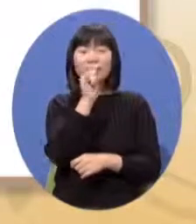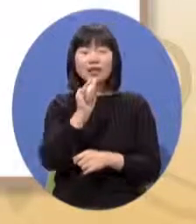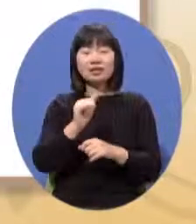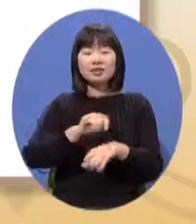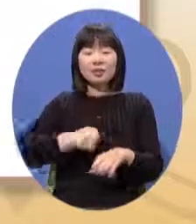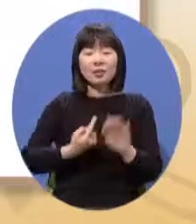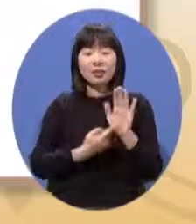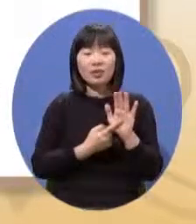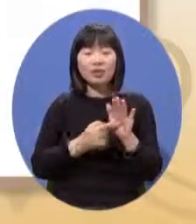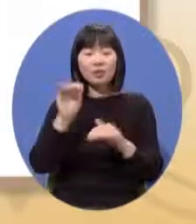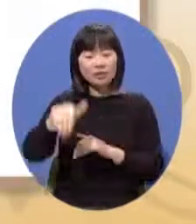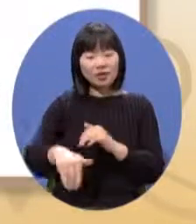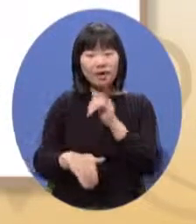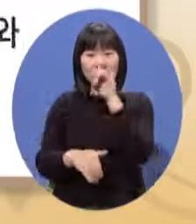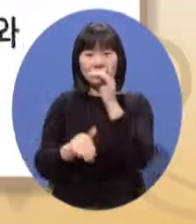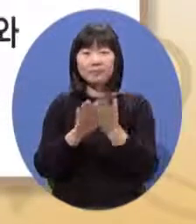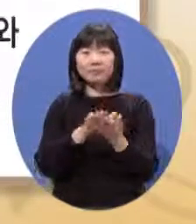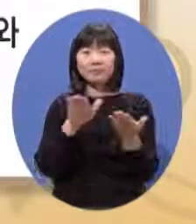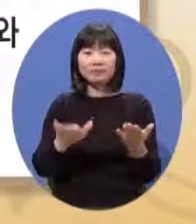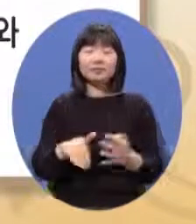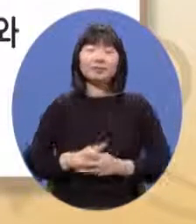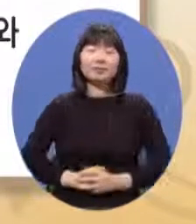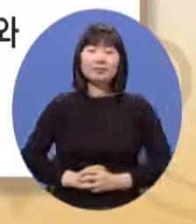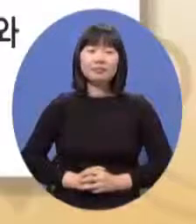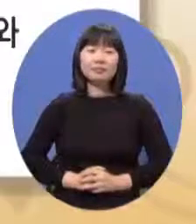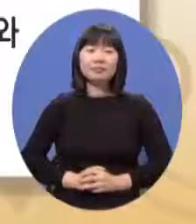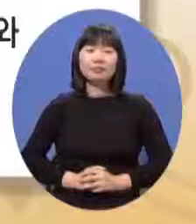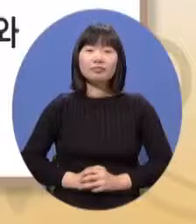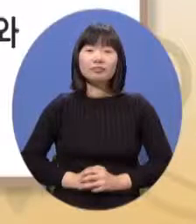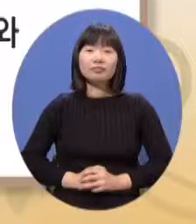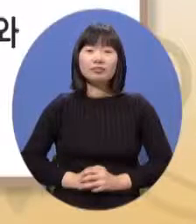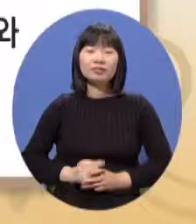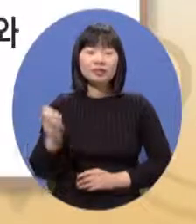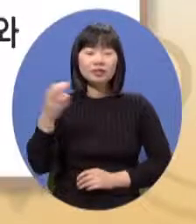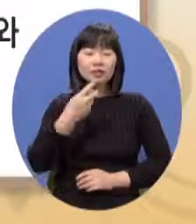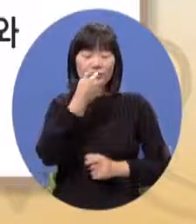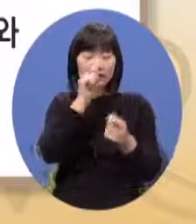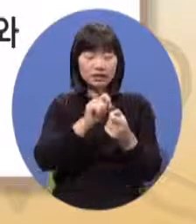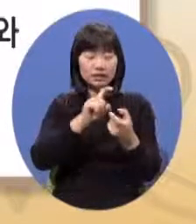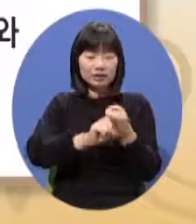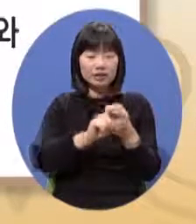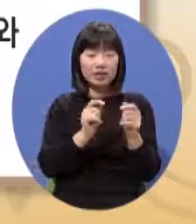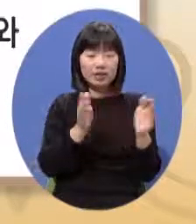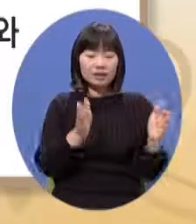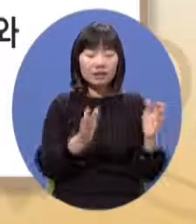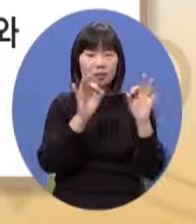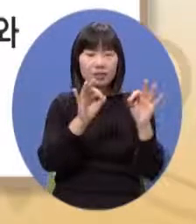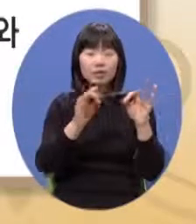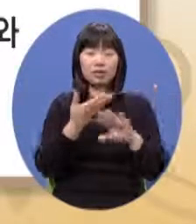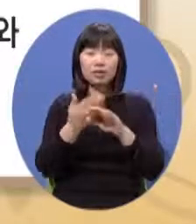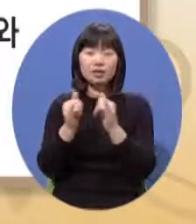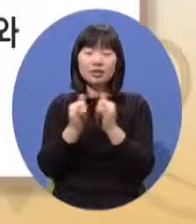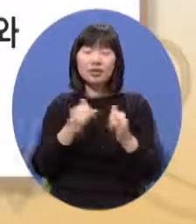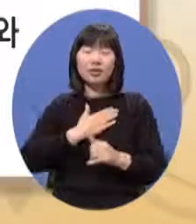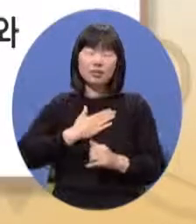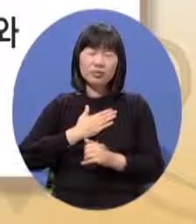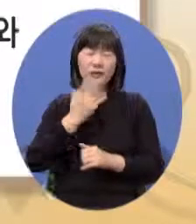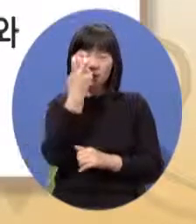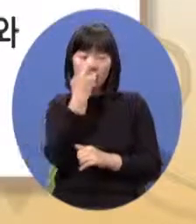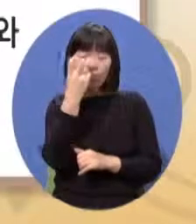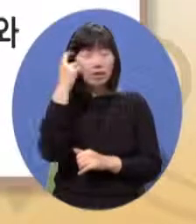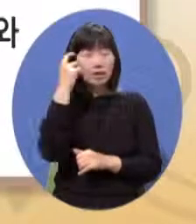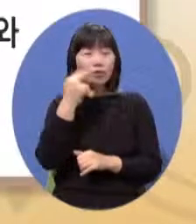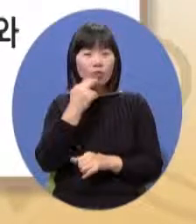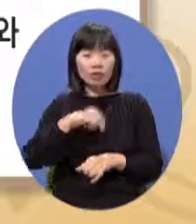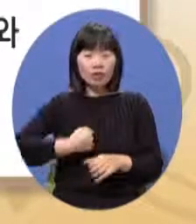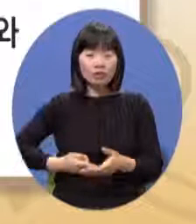자기 표현이 떨어지는 아이라고 아. 이제 볼 수가 있겠어요. 또 친한 사이에서는 또 상대방의 감정을 고려하지 않고 자기